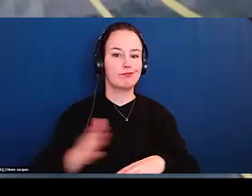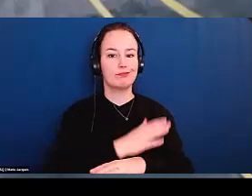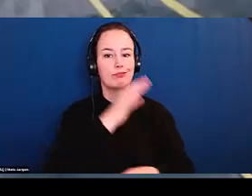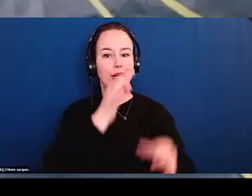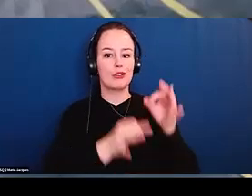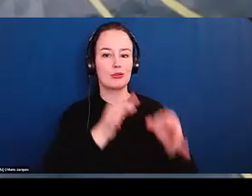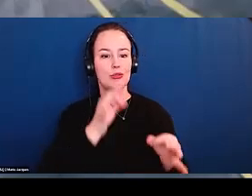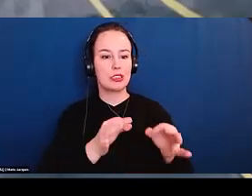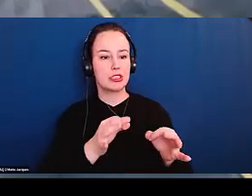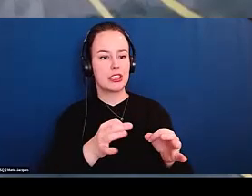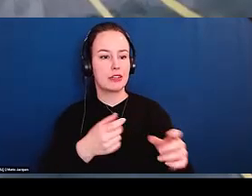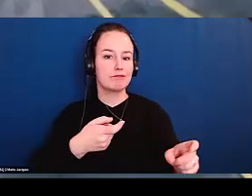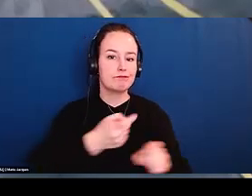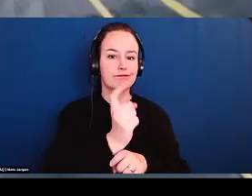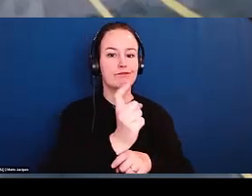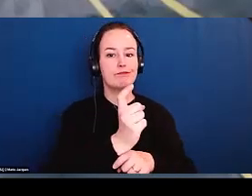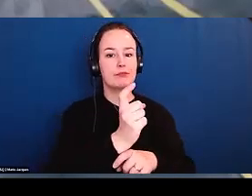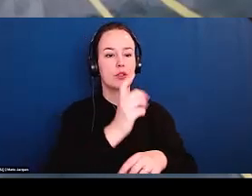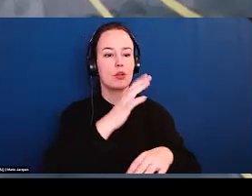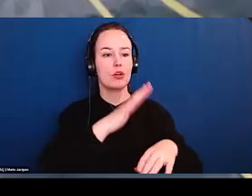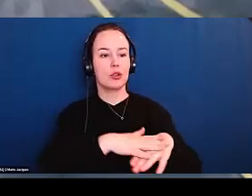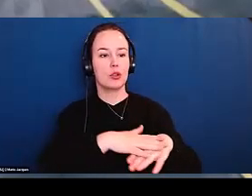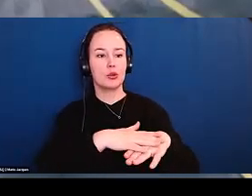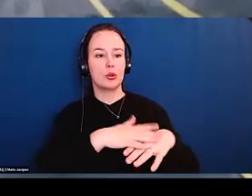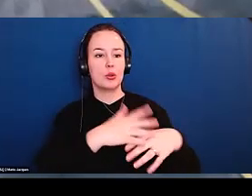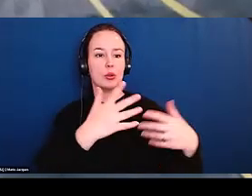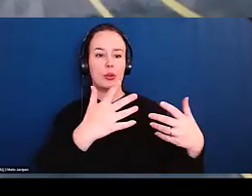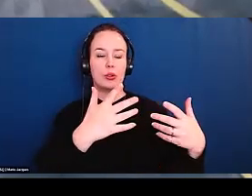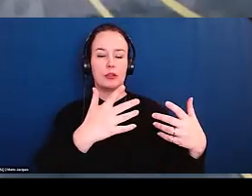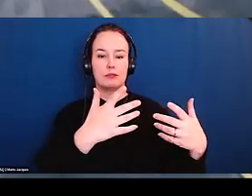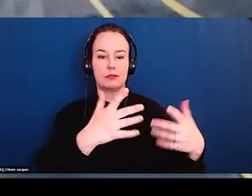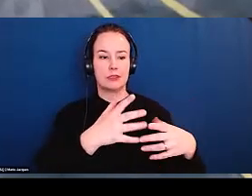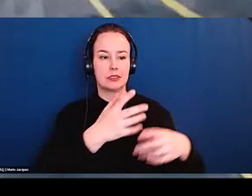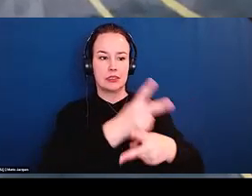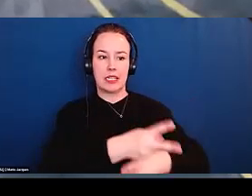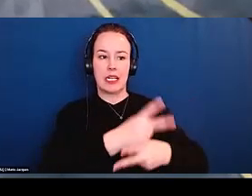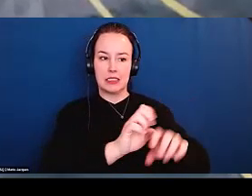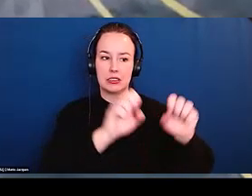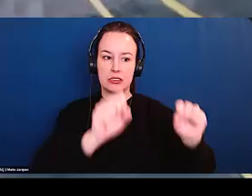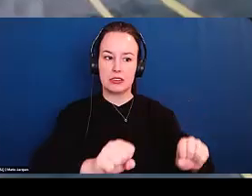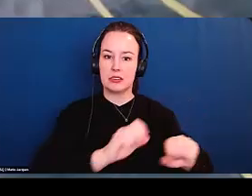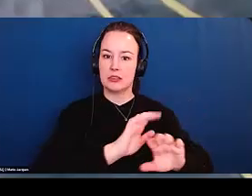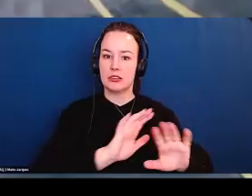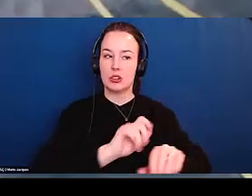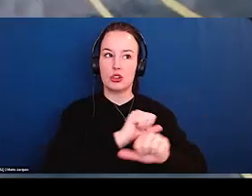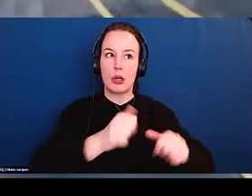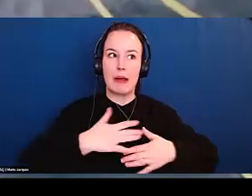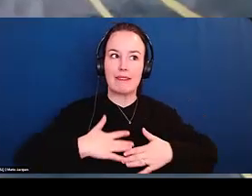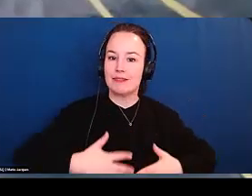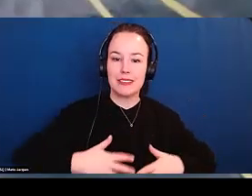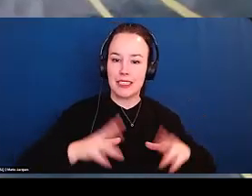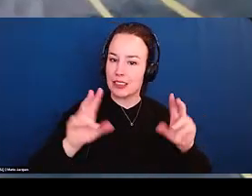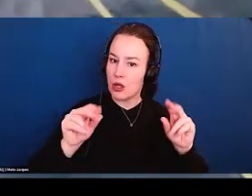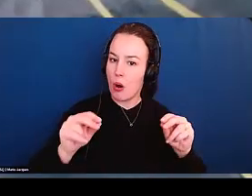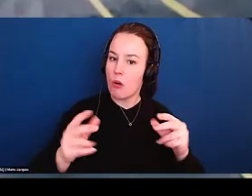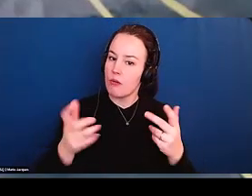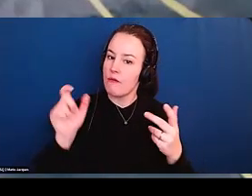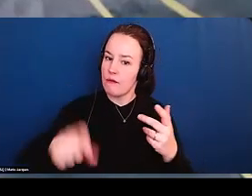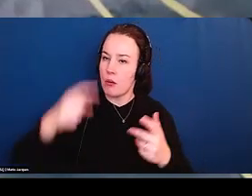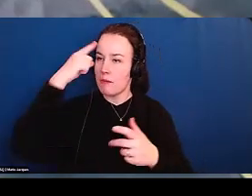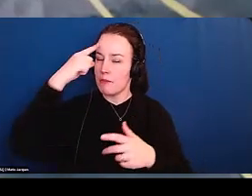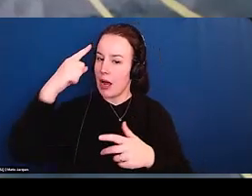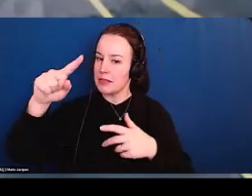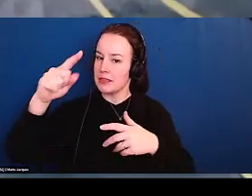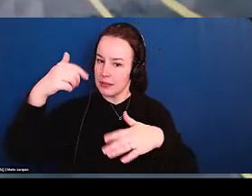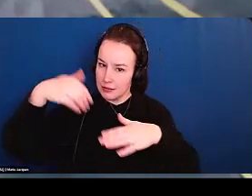peuvent avoir lieu dans les institutions de soins de santé ou des choses qui sont vraiment seulement liées à la santé physique, mais il faut penser